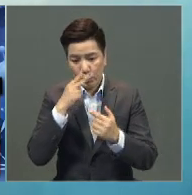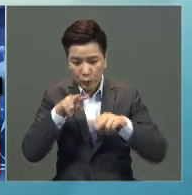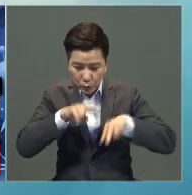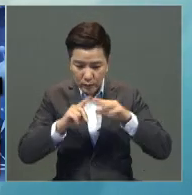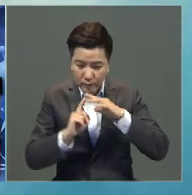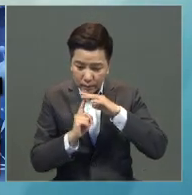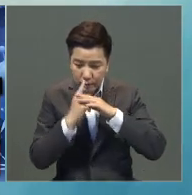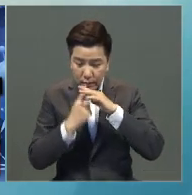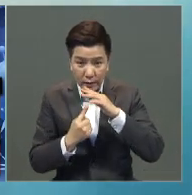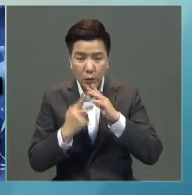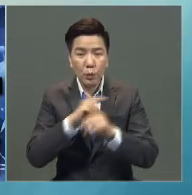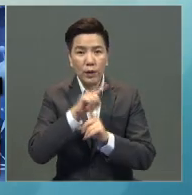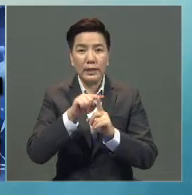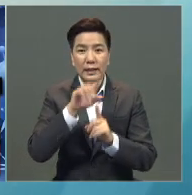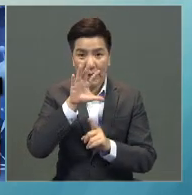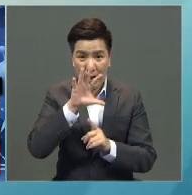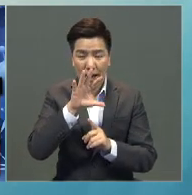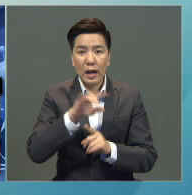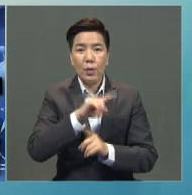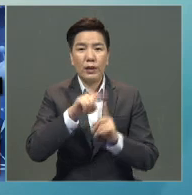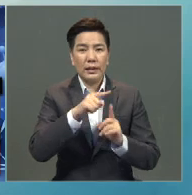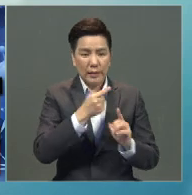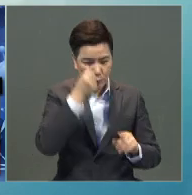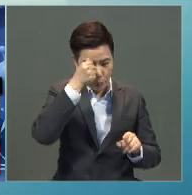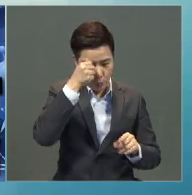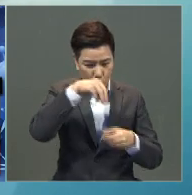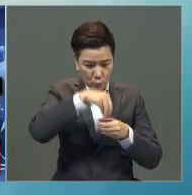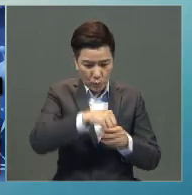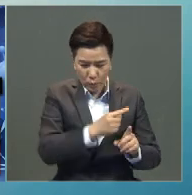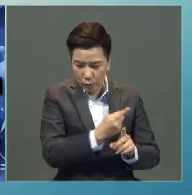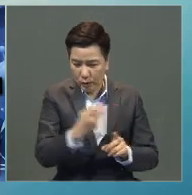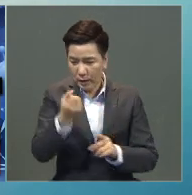ก็ดันทีมที่ชลบุรีแล้วก็ตรวจหาเชื้อในวันที่5เป็น Day 11หรือวันที่ 11